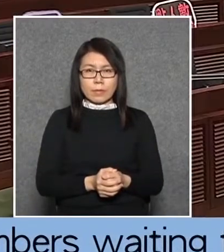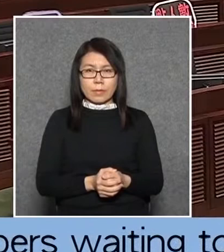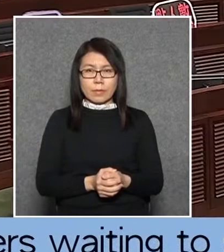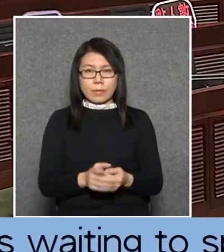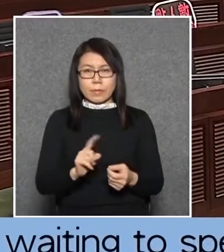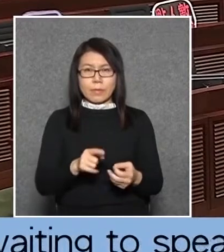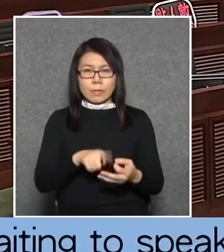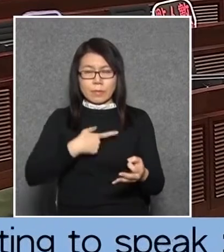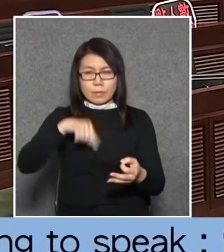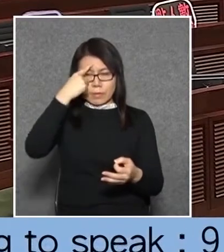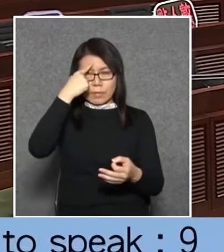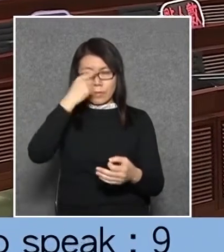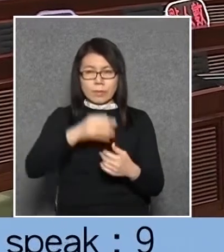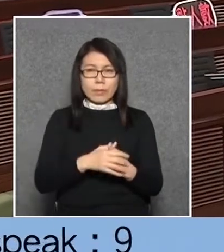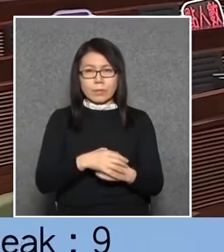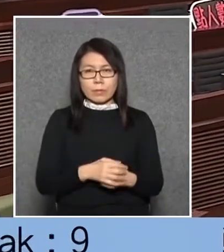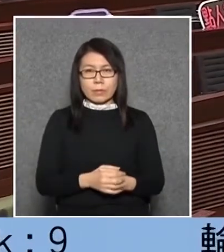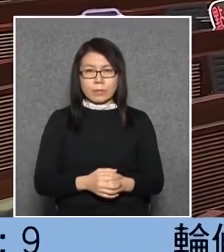梁国雄议员，